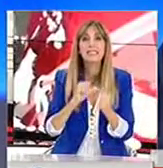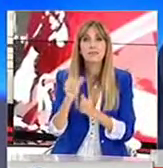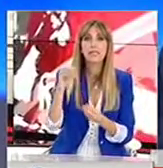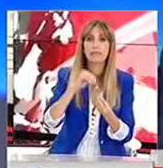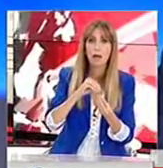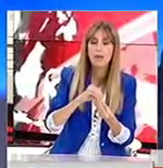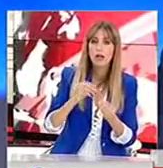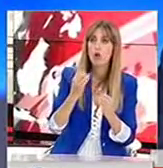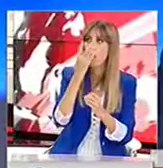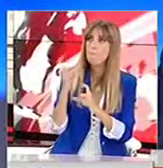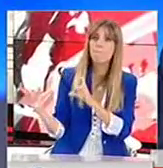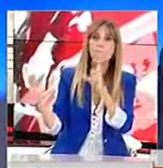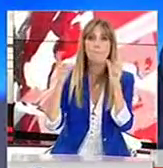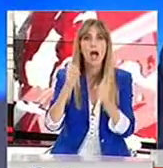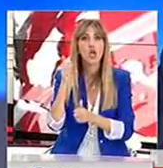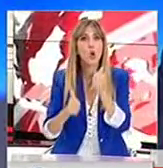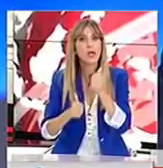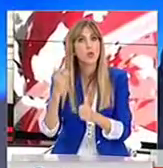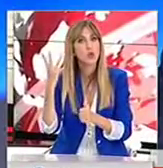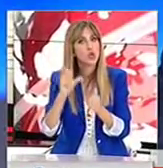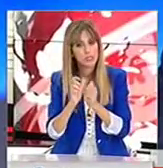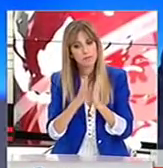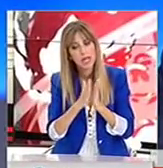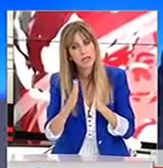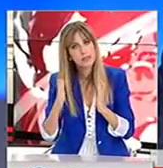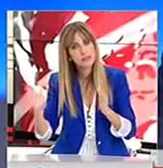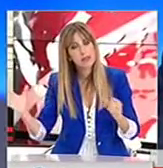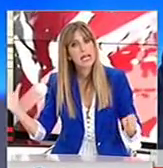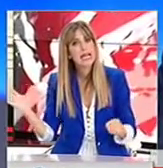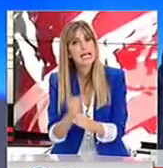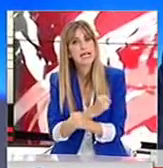Ιούνι, έχουμε και μειώσεις